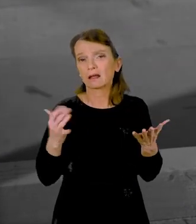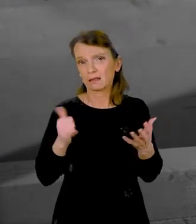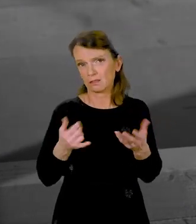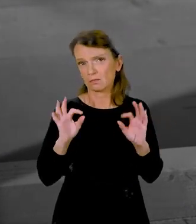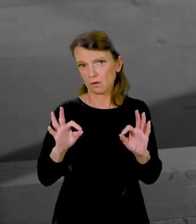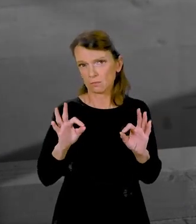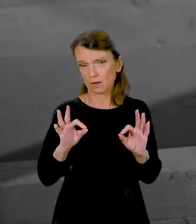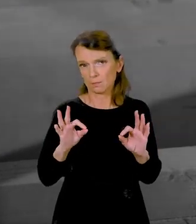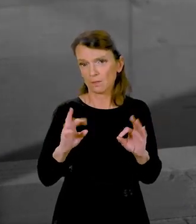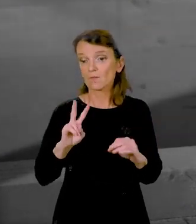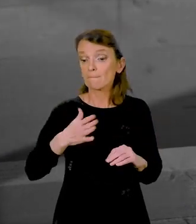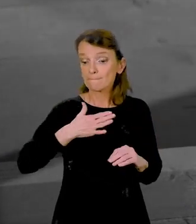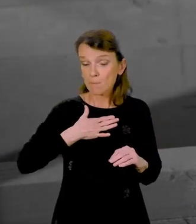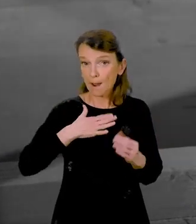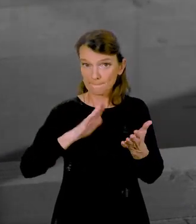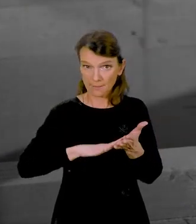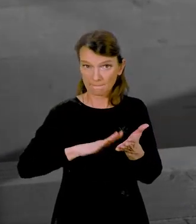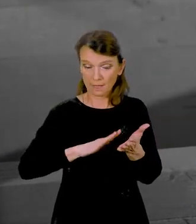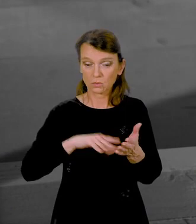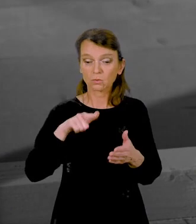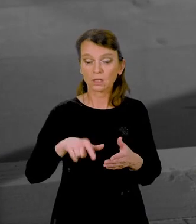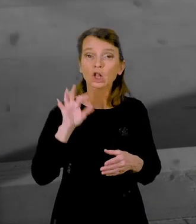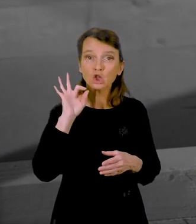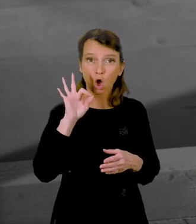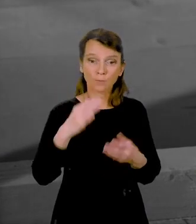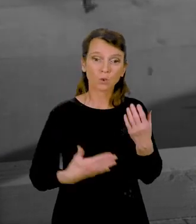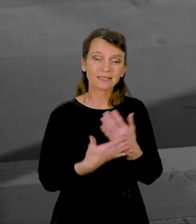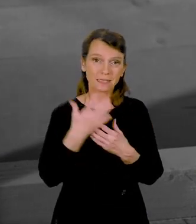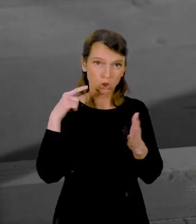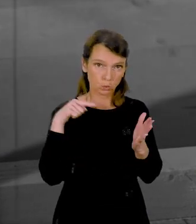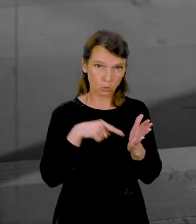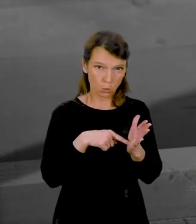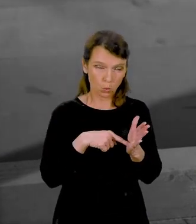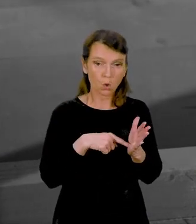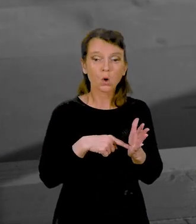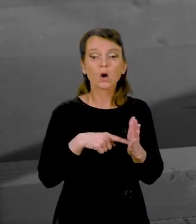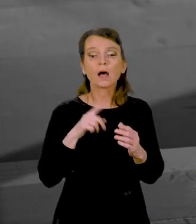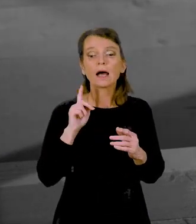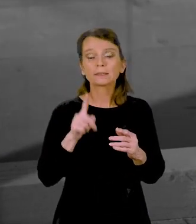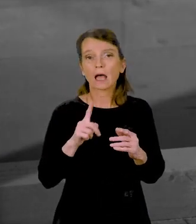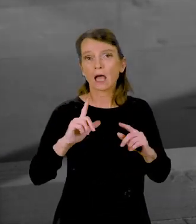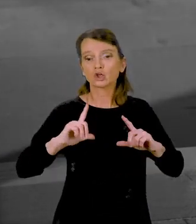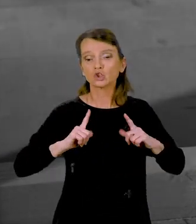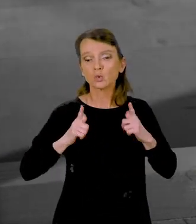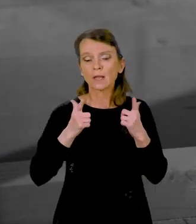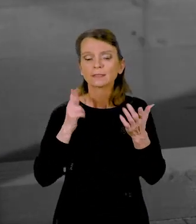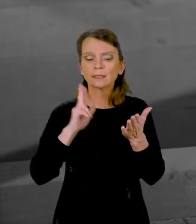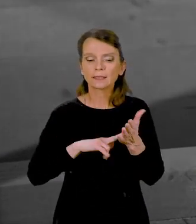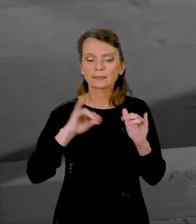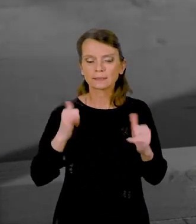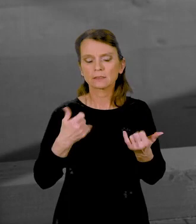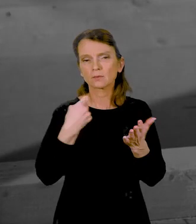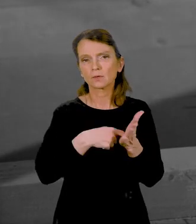V mojem primeru je bilo dobro zato, da je življenje resnična